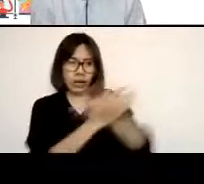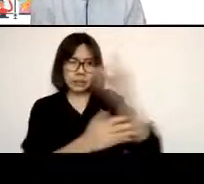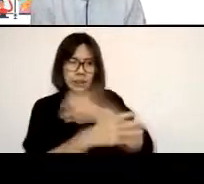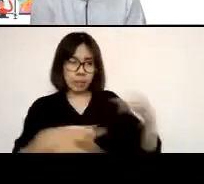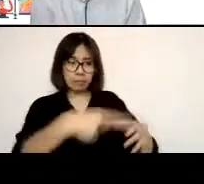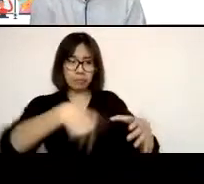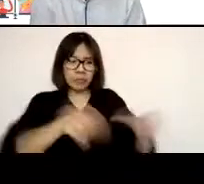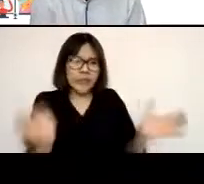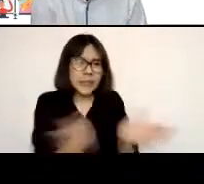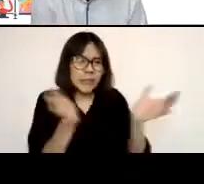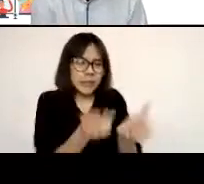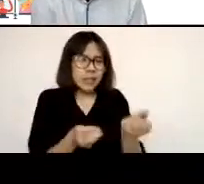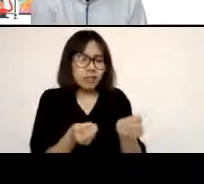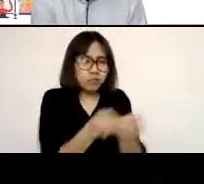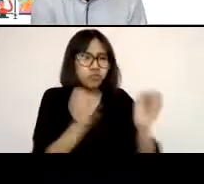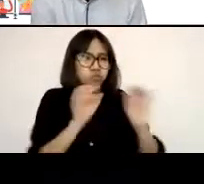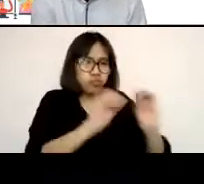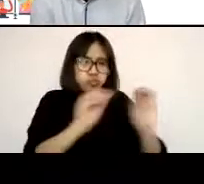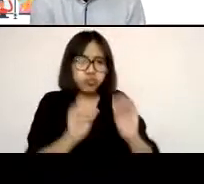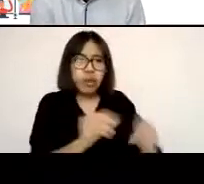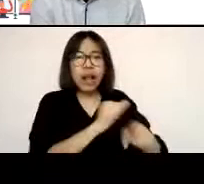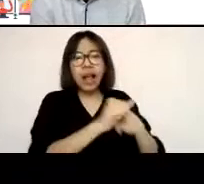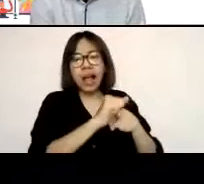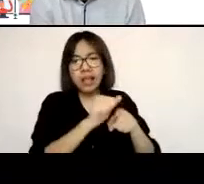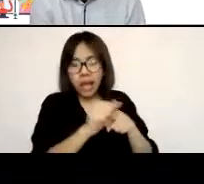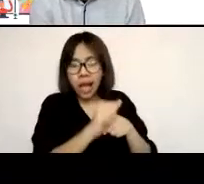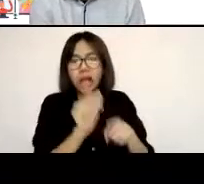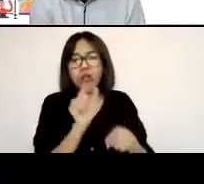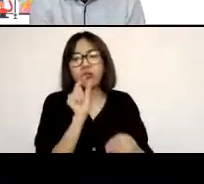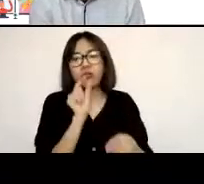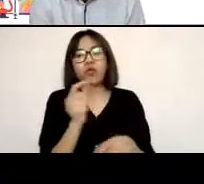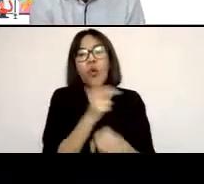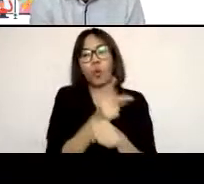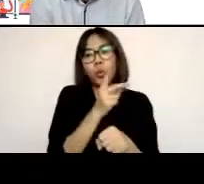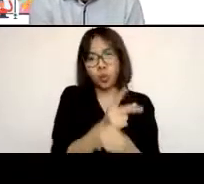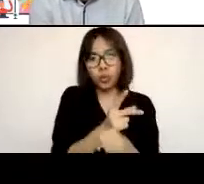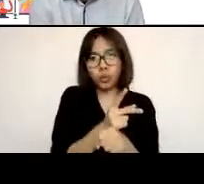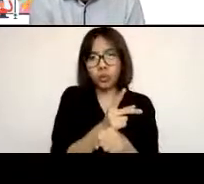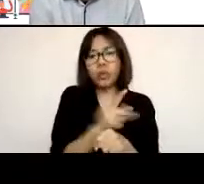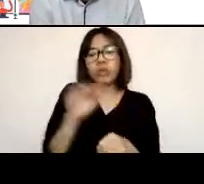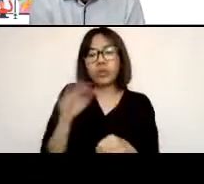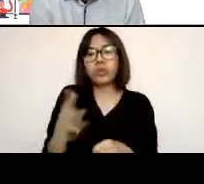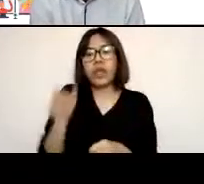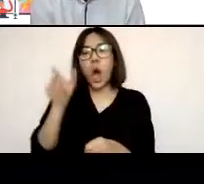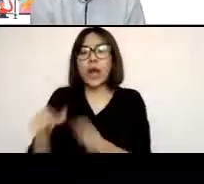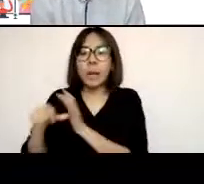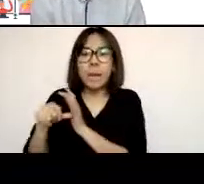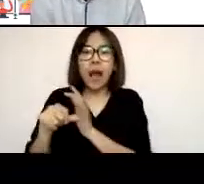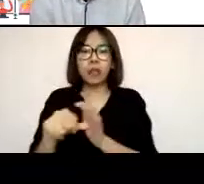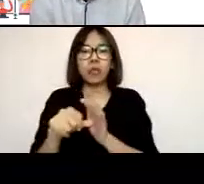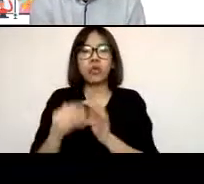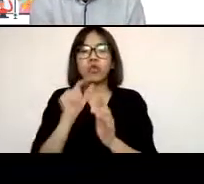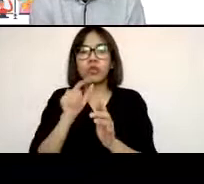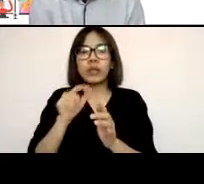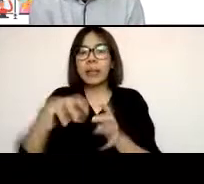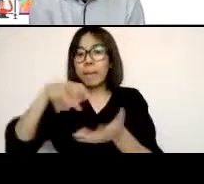dan telah melatih lebih dari 2.000 guru ataupun fasilitator yang melibatkan lebih dari 249 tempat usaha atau